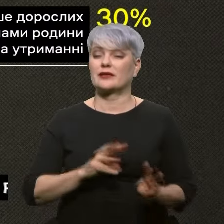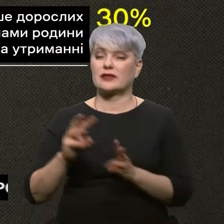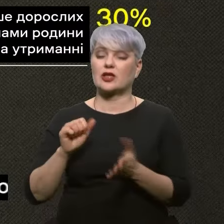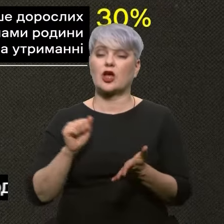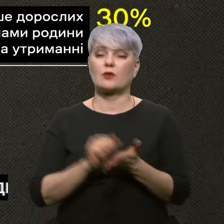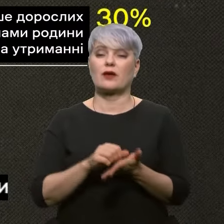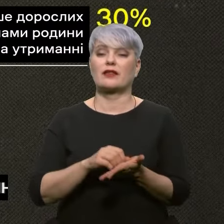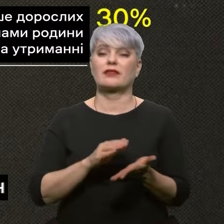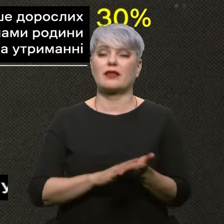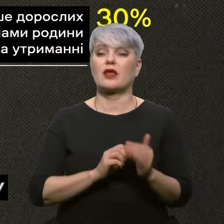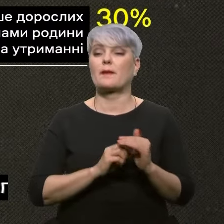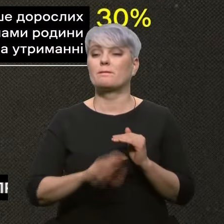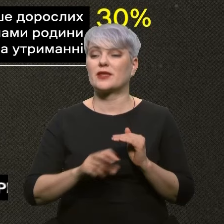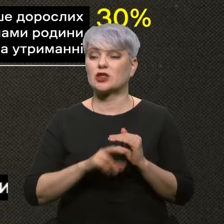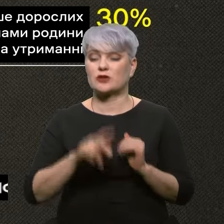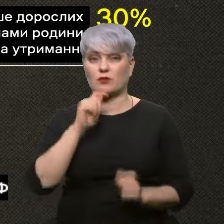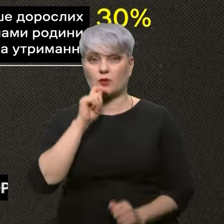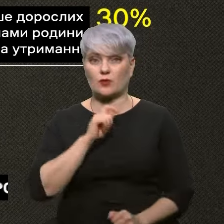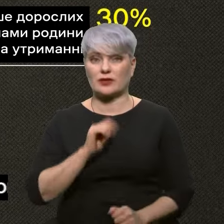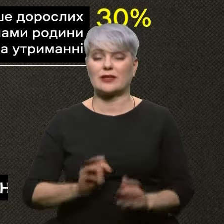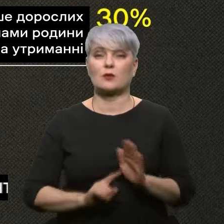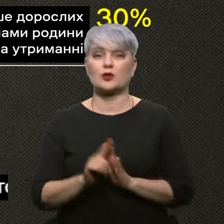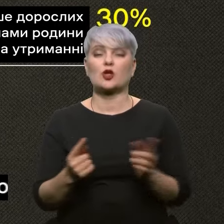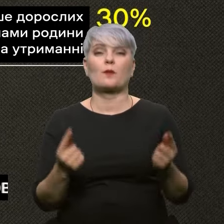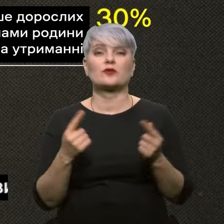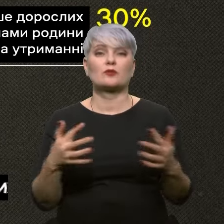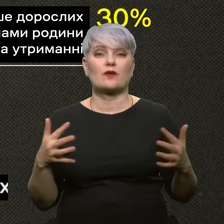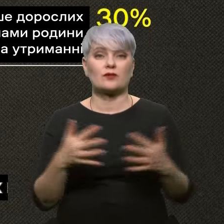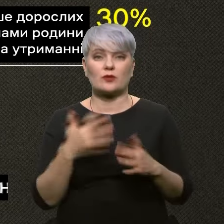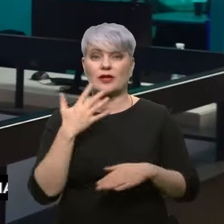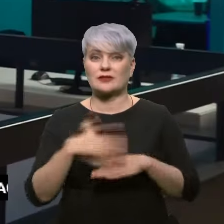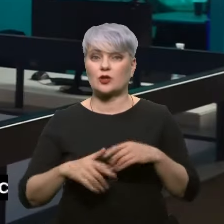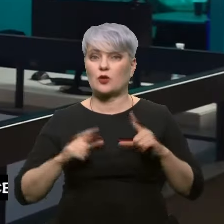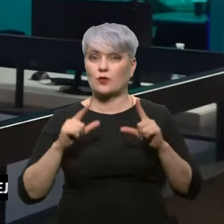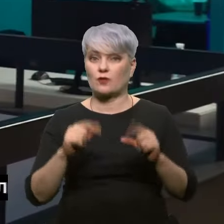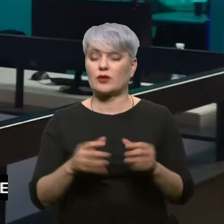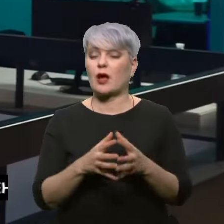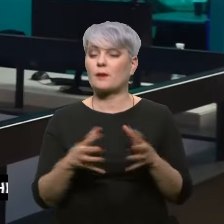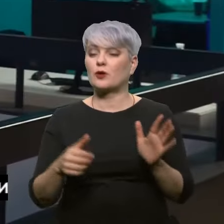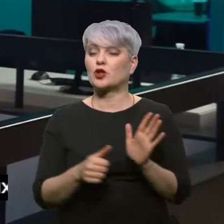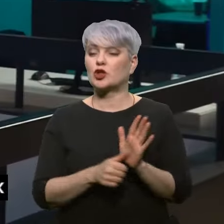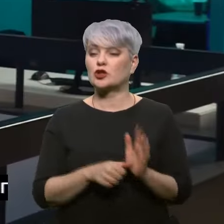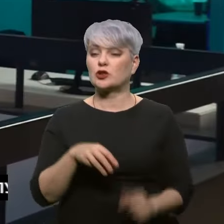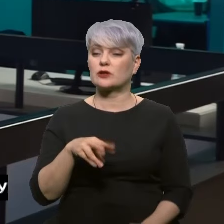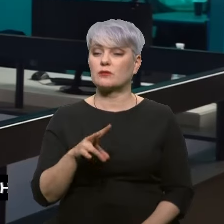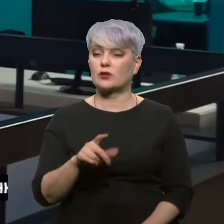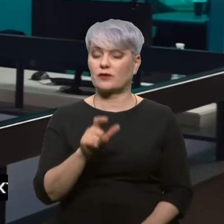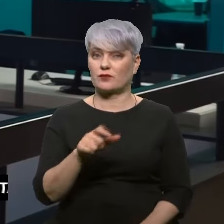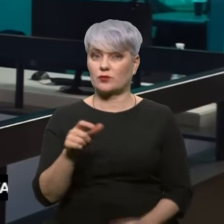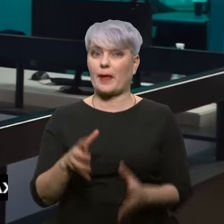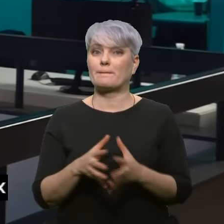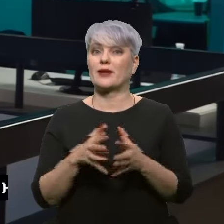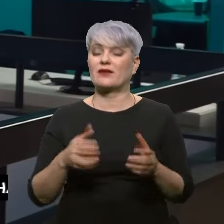опублікували дані про біженців з України. Так, від початку повномасштабного вторгнення за кордон виїхало понад 6 мільйонів людей. Це